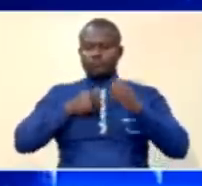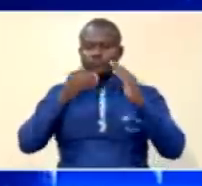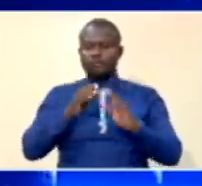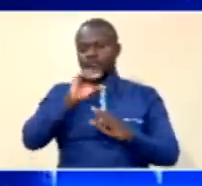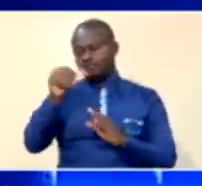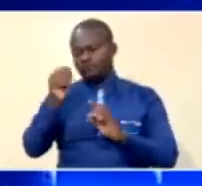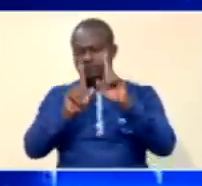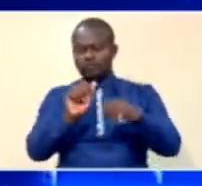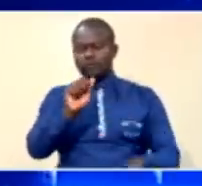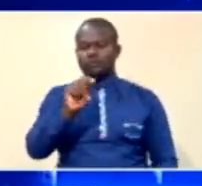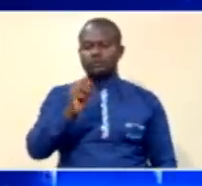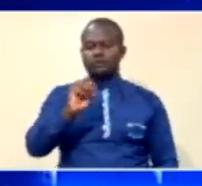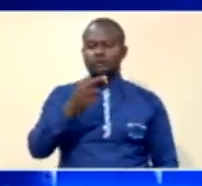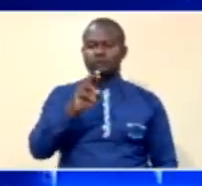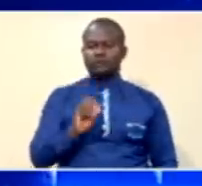reka tubibaze na Mahoro Alex.